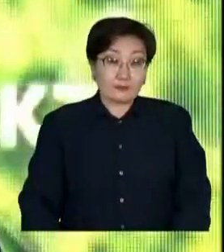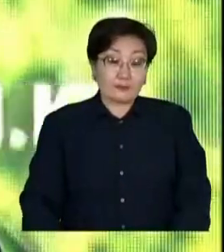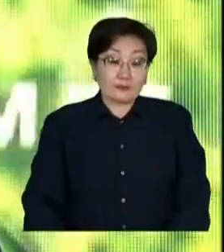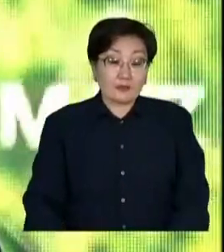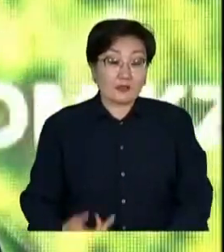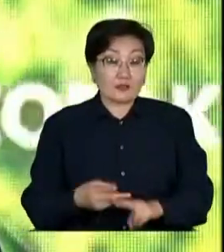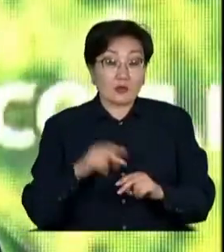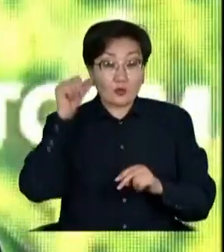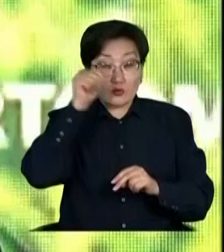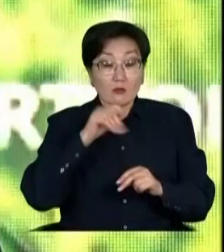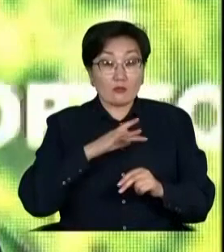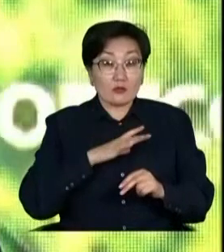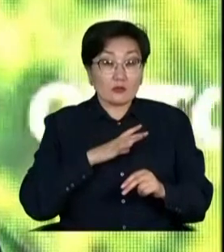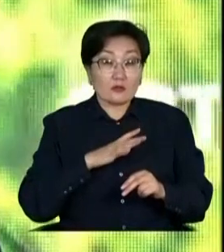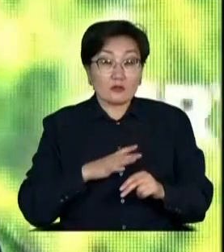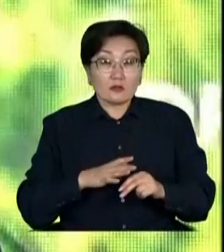Этот год был